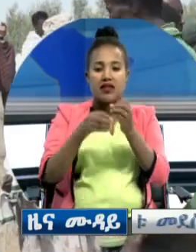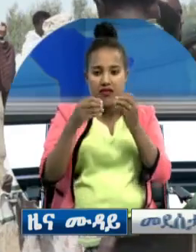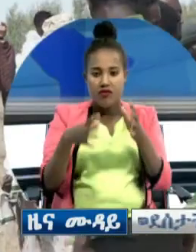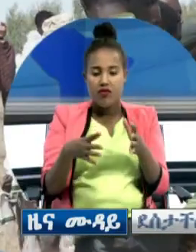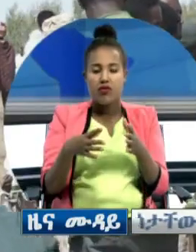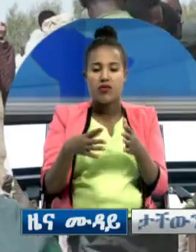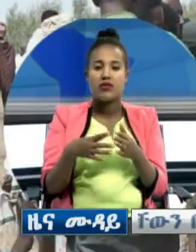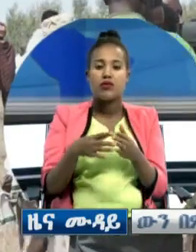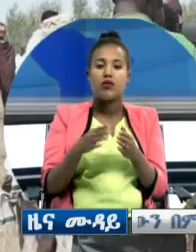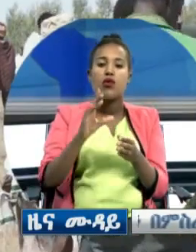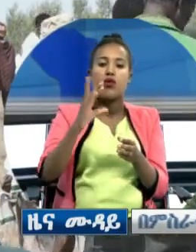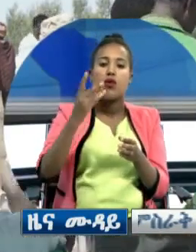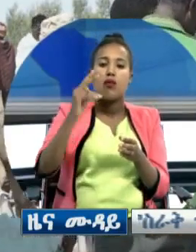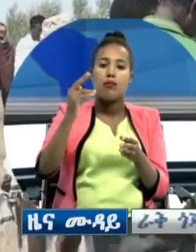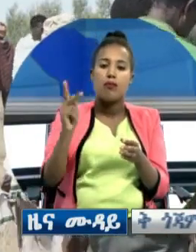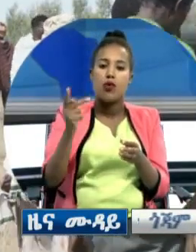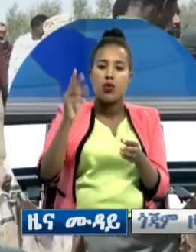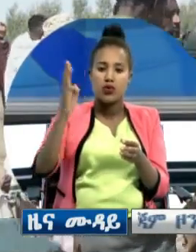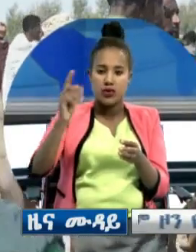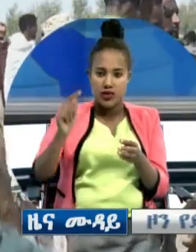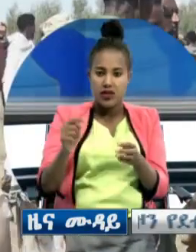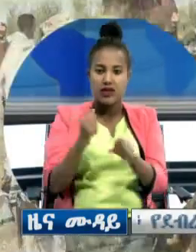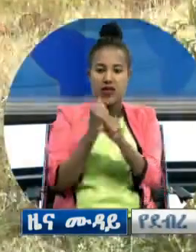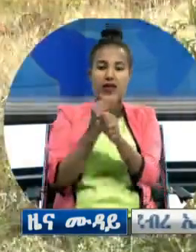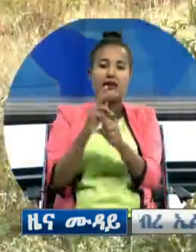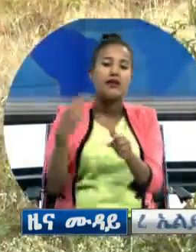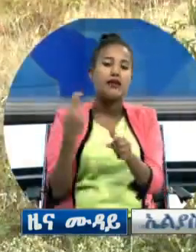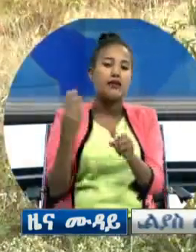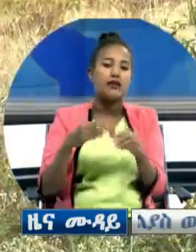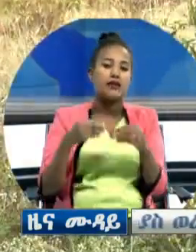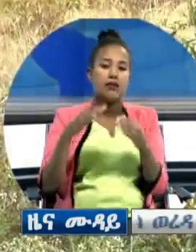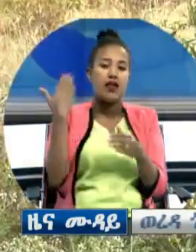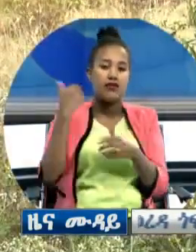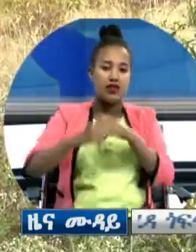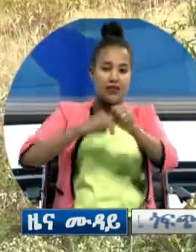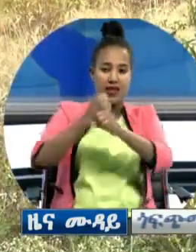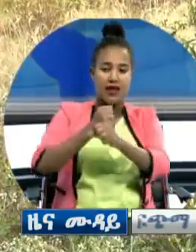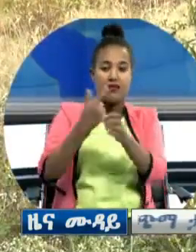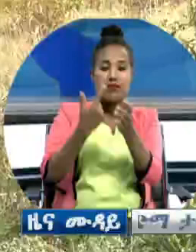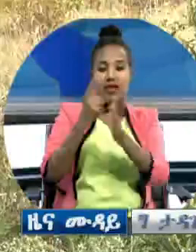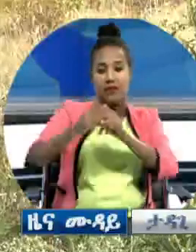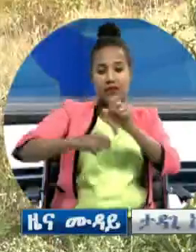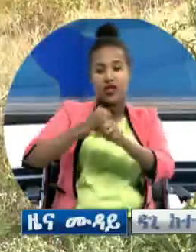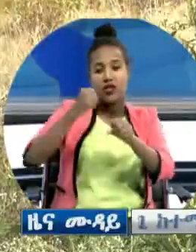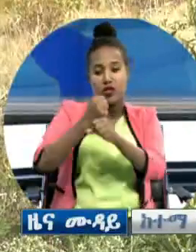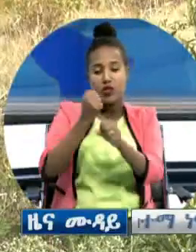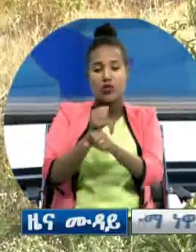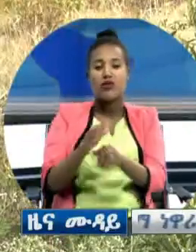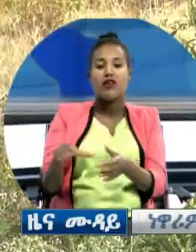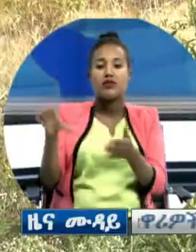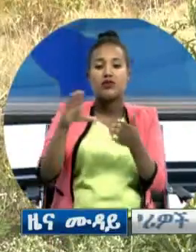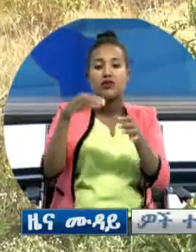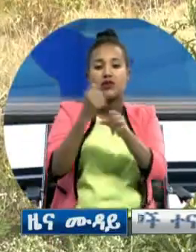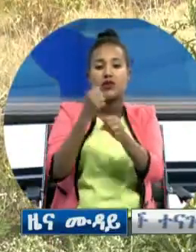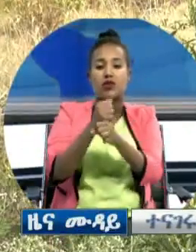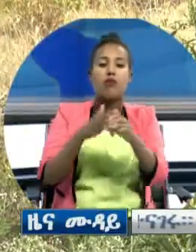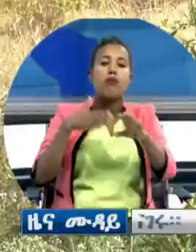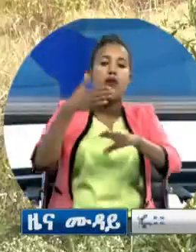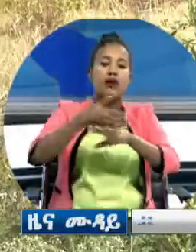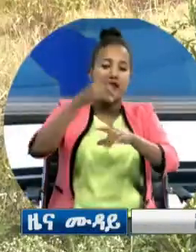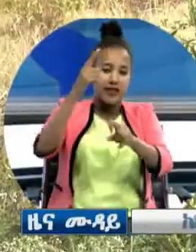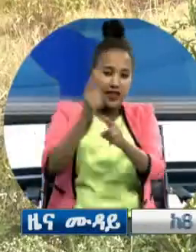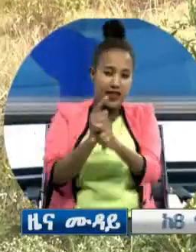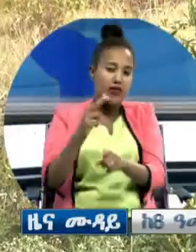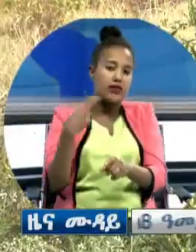እንደ ኮምፖስት እየሰራ እሱ ጥቅም እየሰጠን ያለው። ባለፉት አመታትና በዚህ አመት የተሰሩ ተፋሰሶች ከተሰሩ በኋላ ተገቢውን